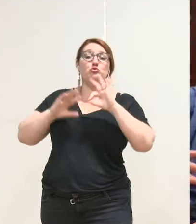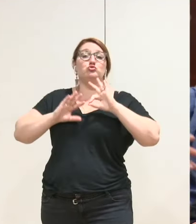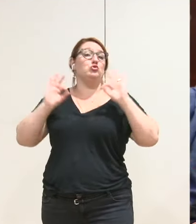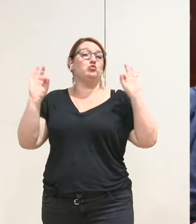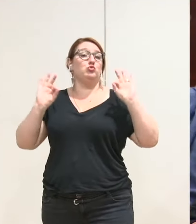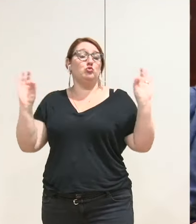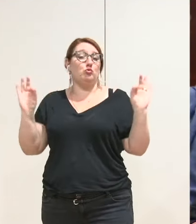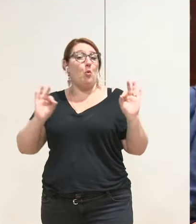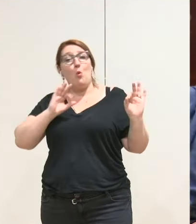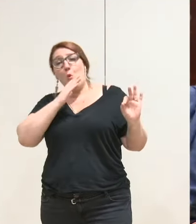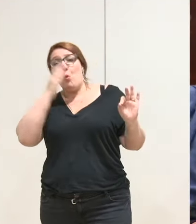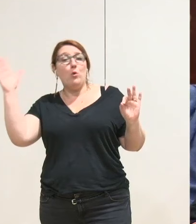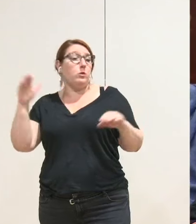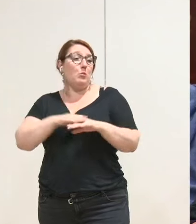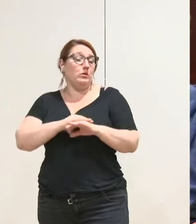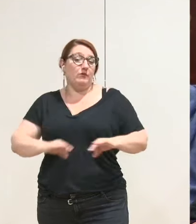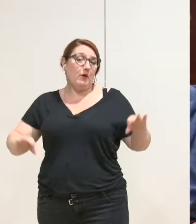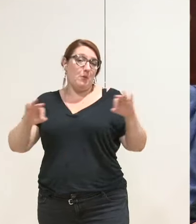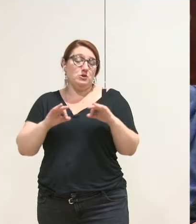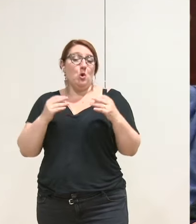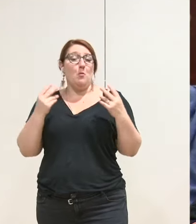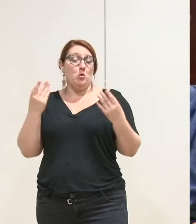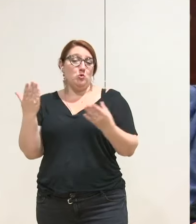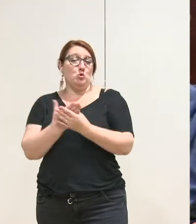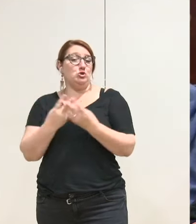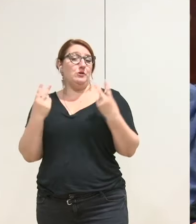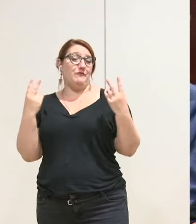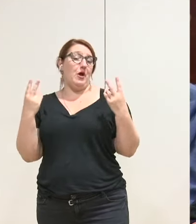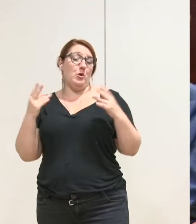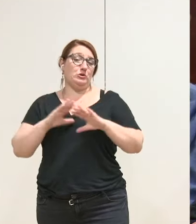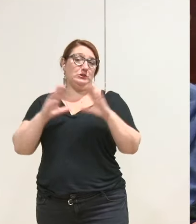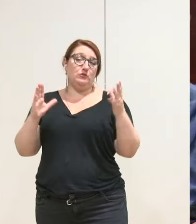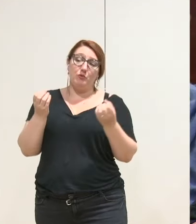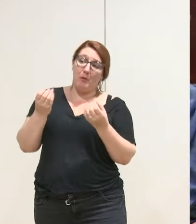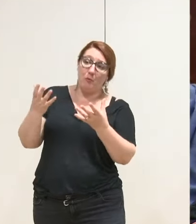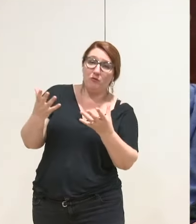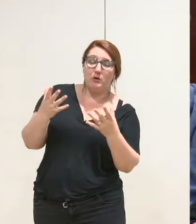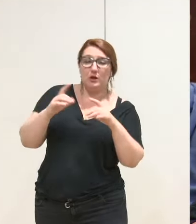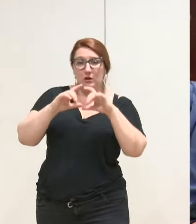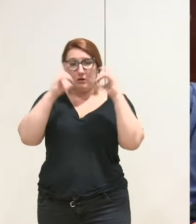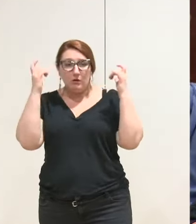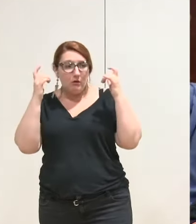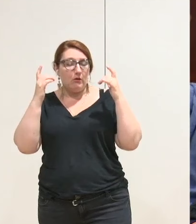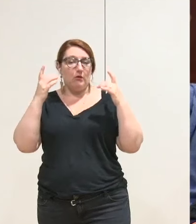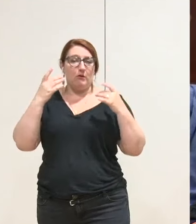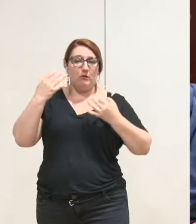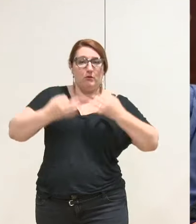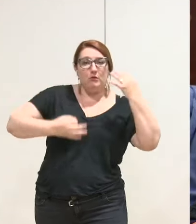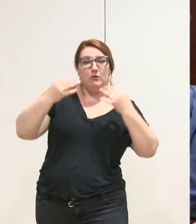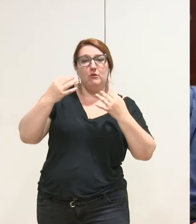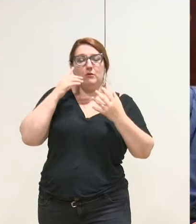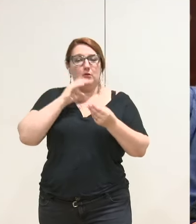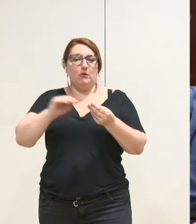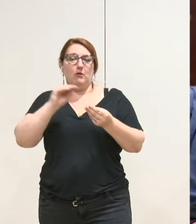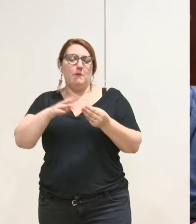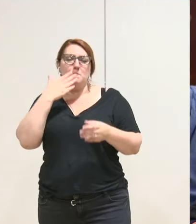là c'està-dire n'introduise pas une comment dire une interrogation sur le statut juridique on a préféré éviter de parler de dissolation